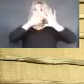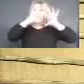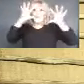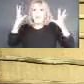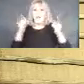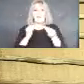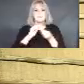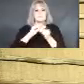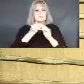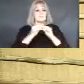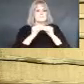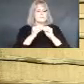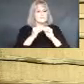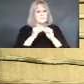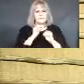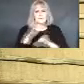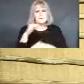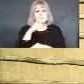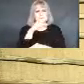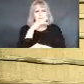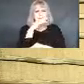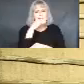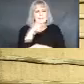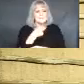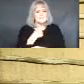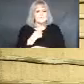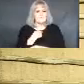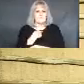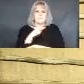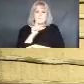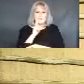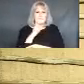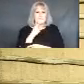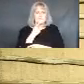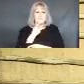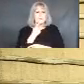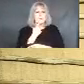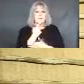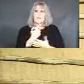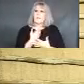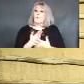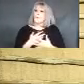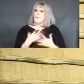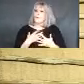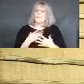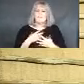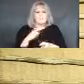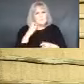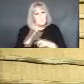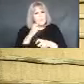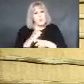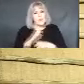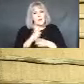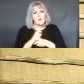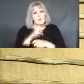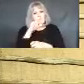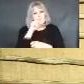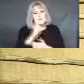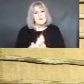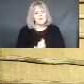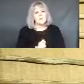herstel word, wat beteken het vir jou? Dit is natuurlijk een baie diep theologiese ding, wat jy moet